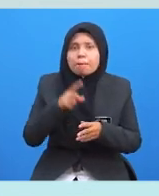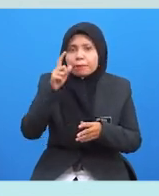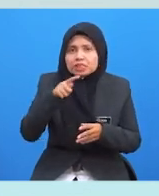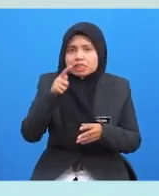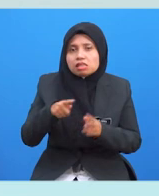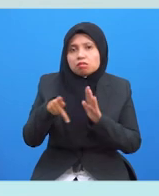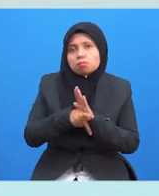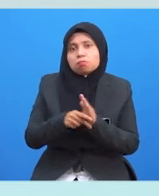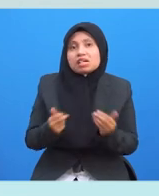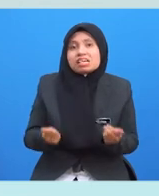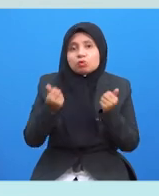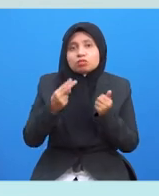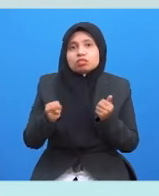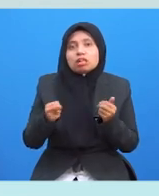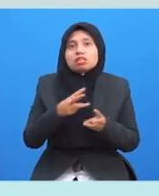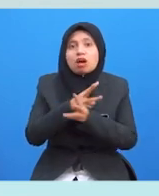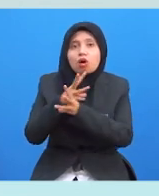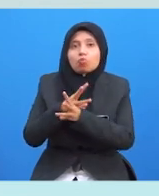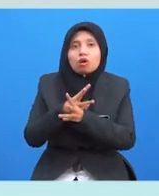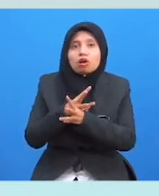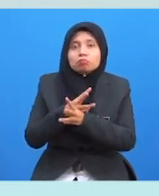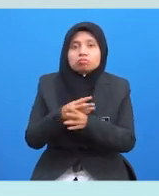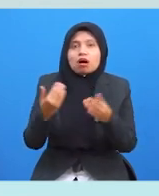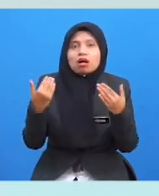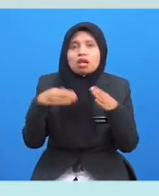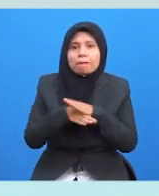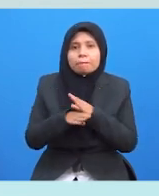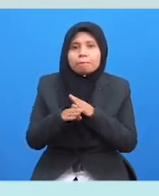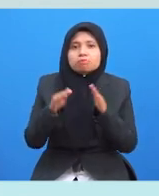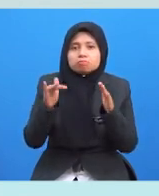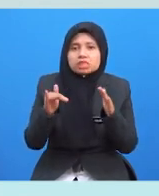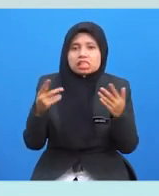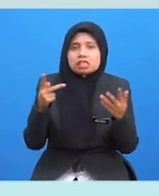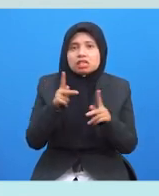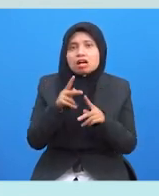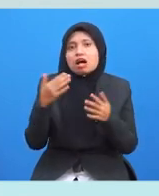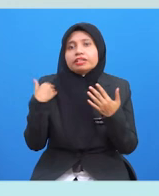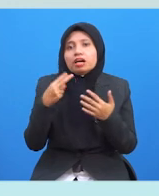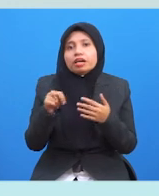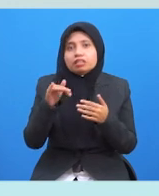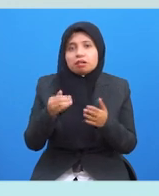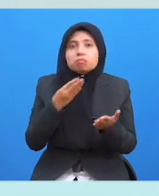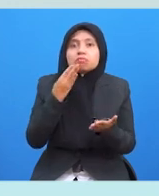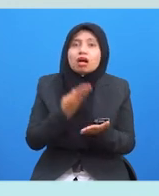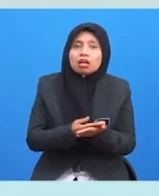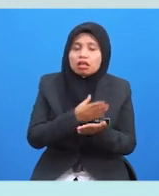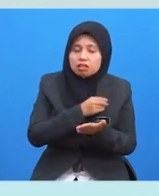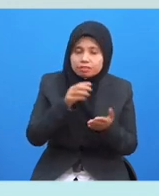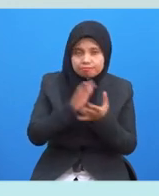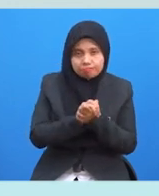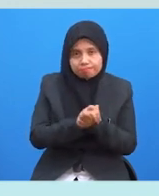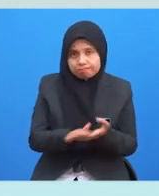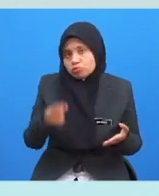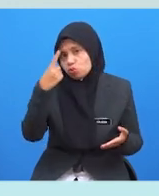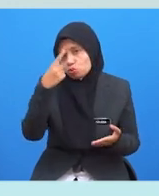memastikan pengangkutan awam berada dalam keadaan yang baik dan selamat